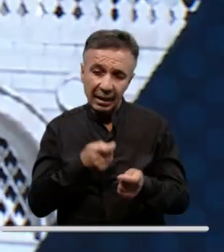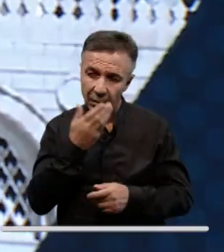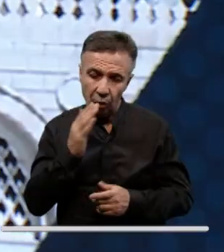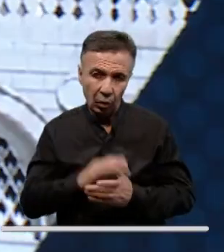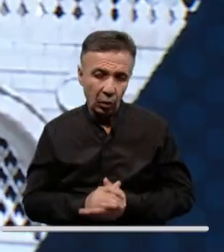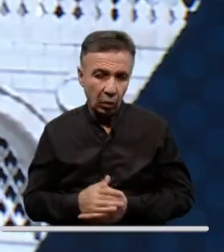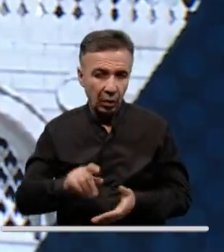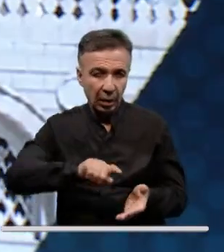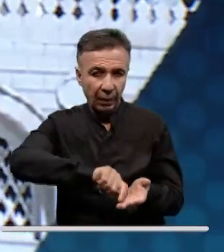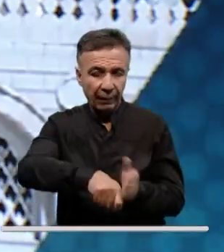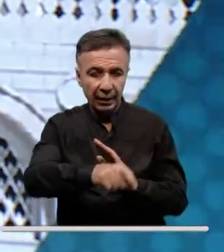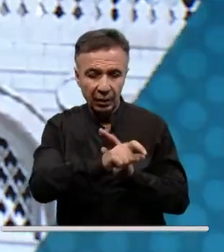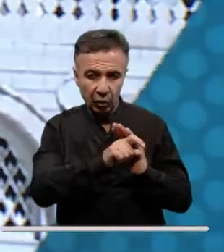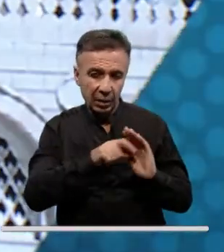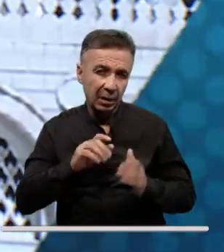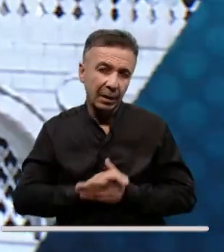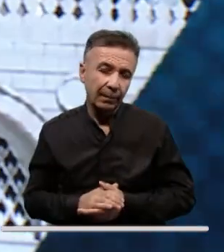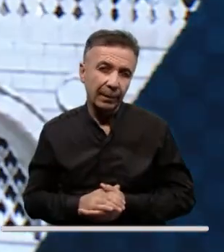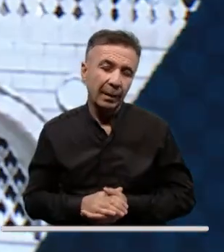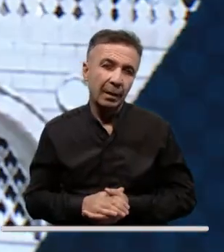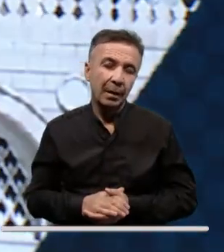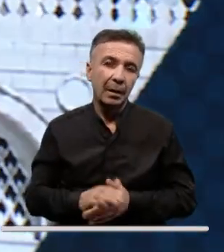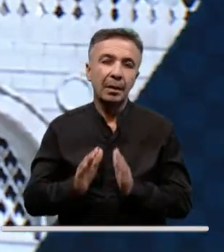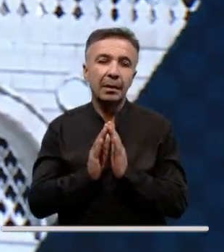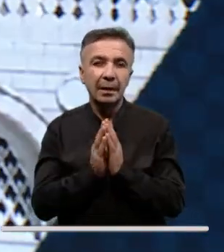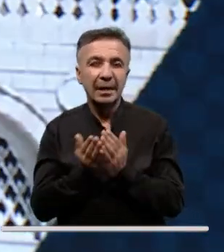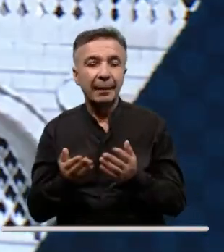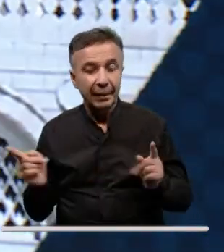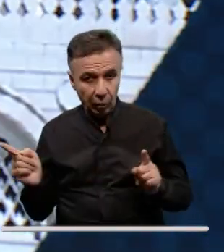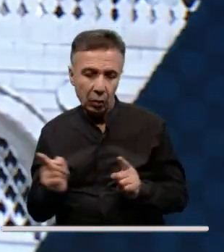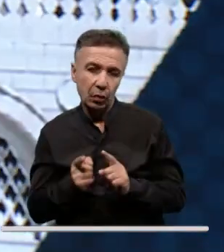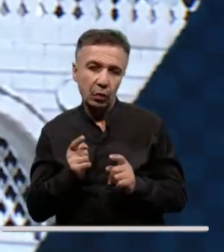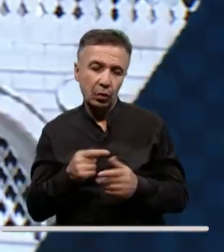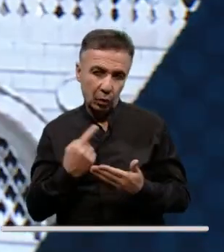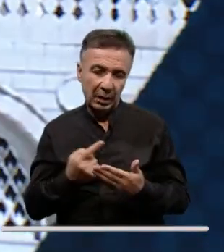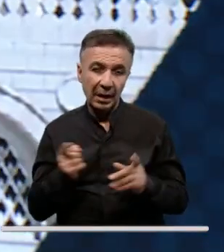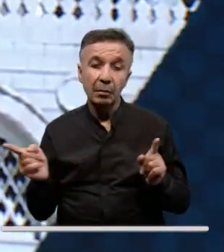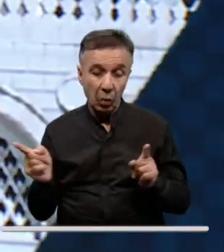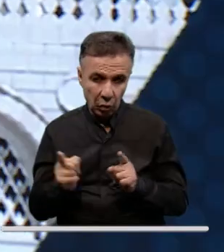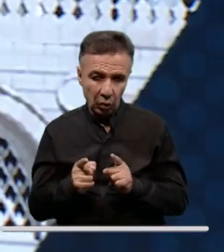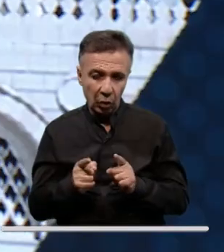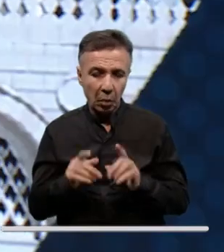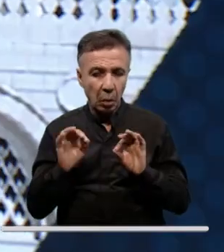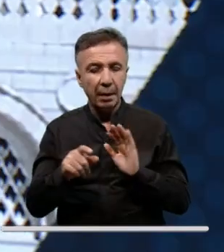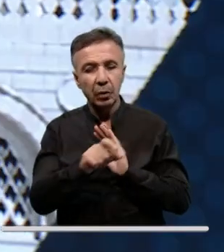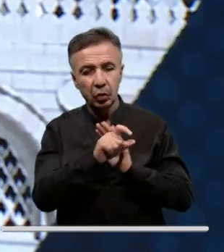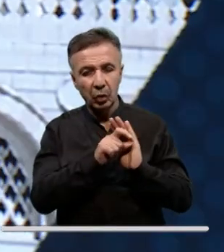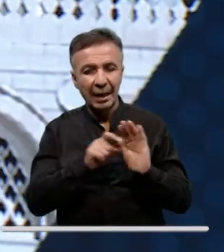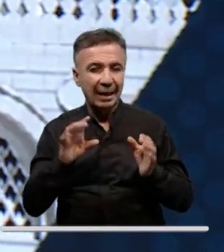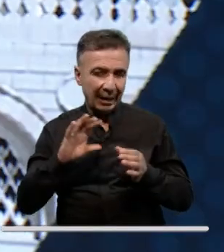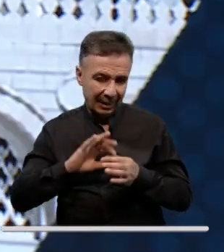suresi ki ümmül kitaptır yani kitabın özüdür Eee böyle bir sure hakkında